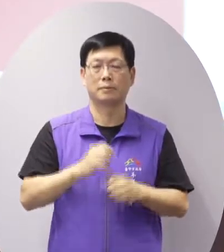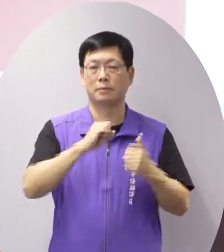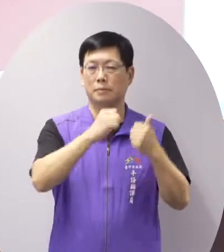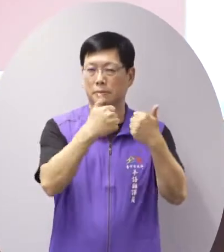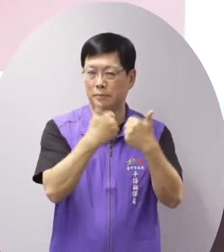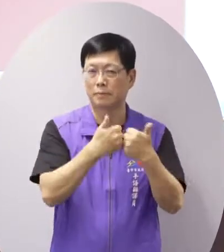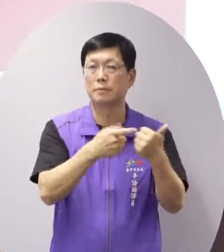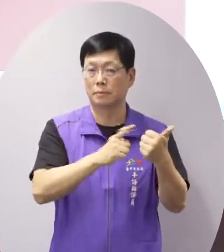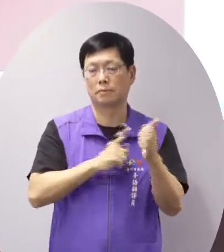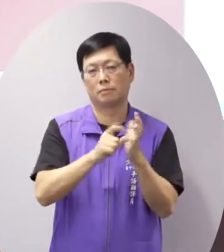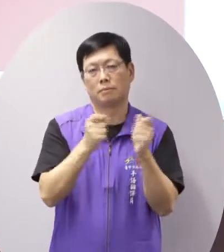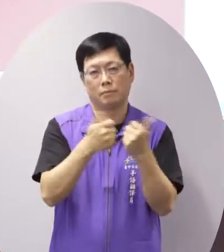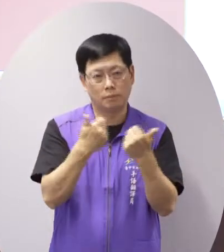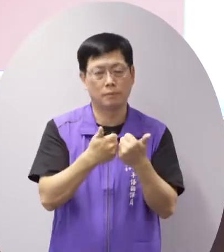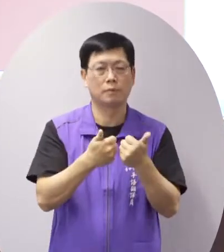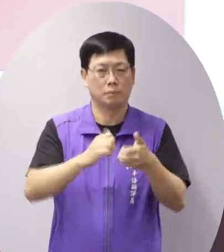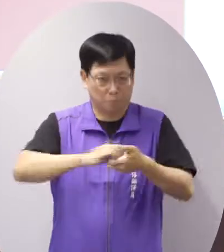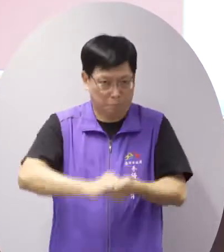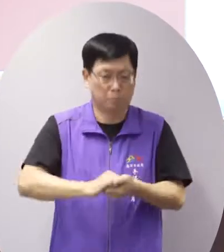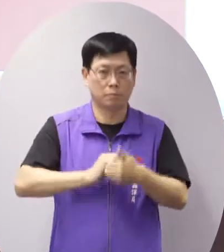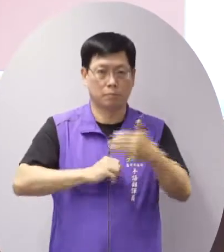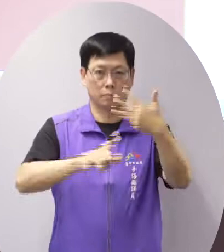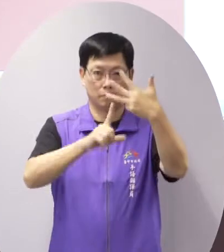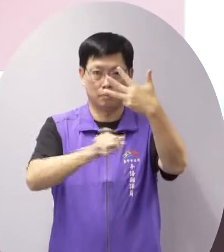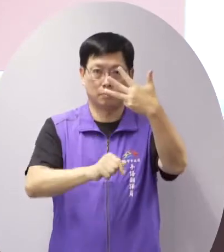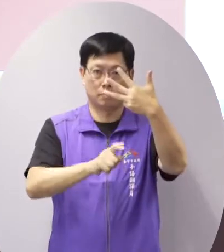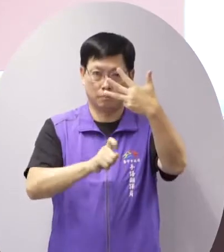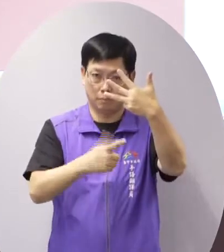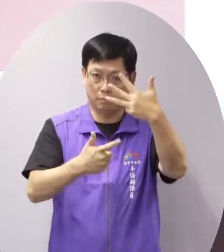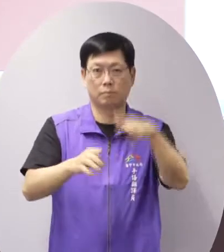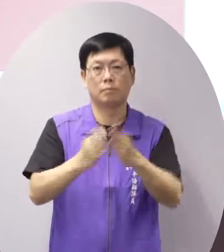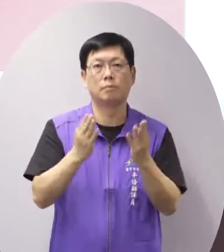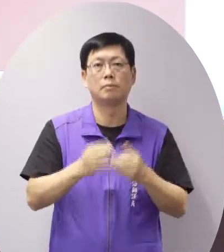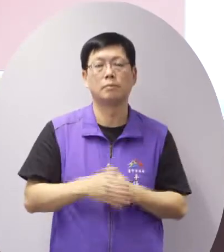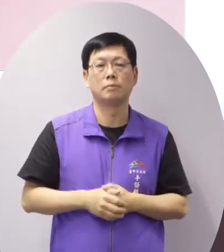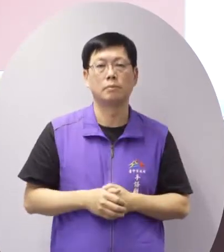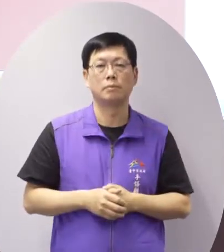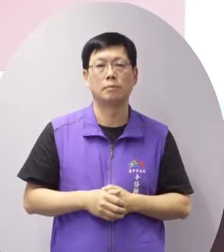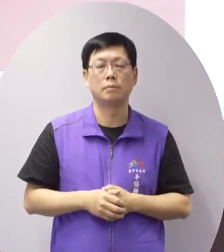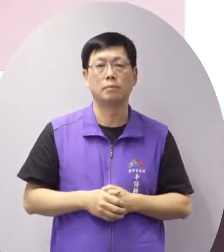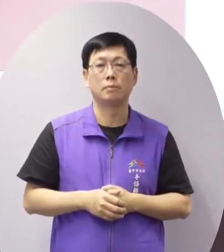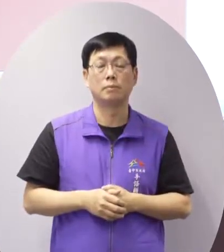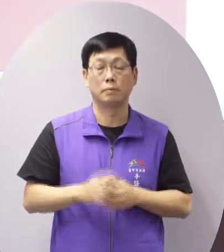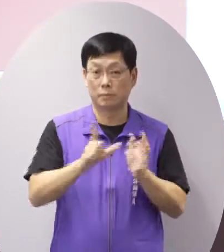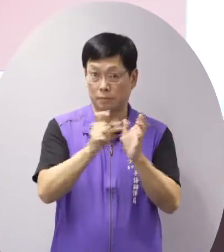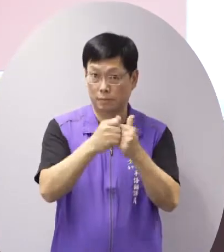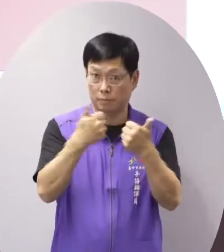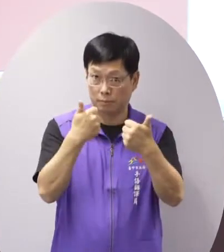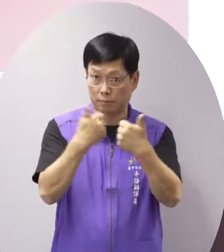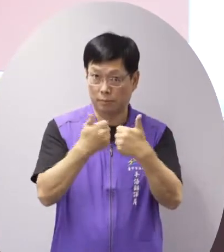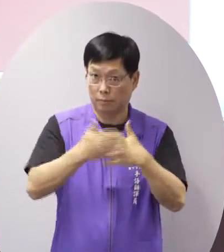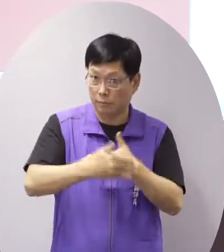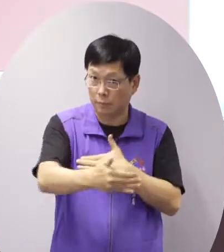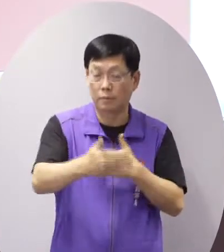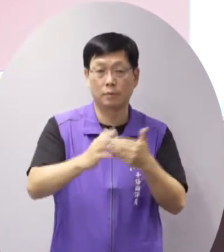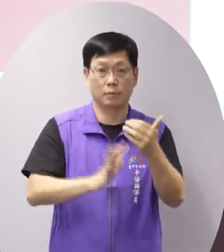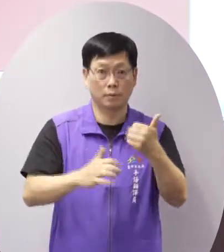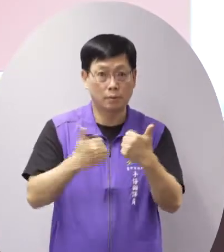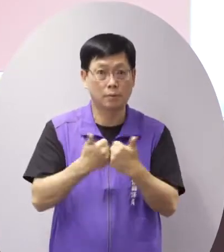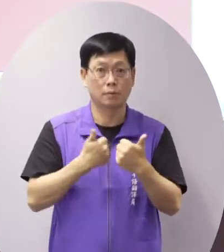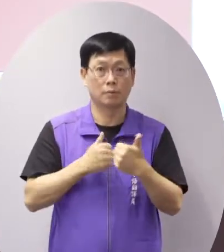会的临时会已经决定在8月19号开始，那临时会的程序委员会